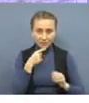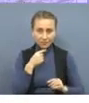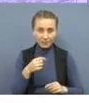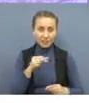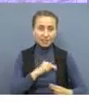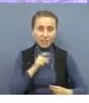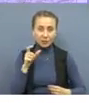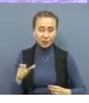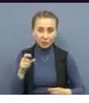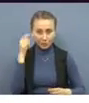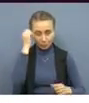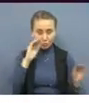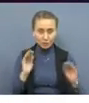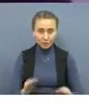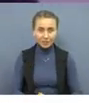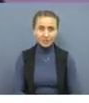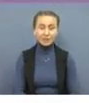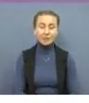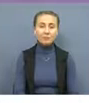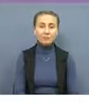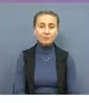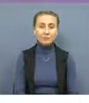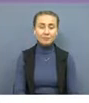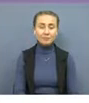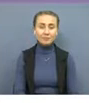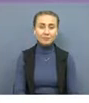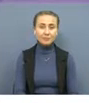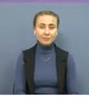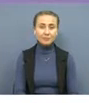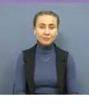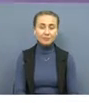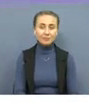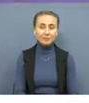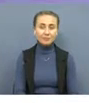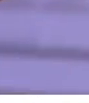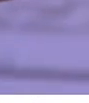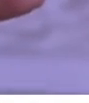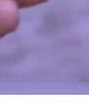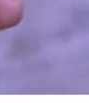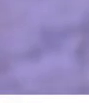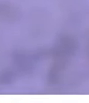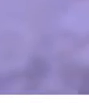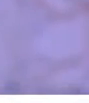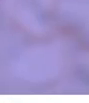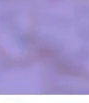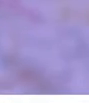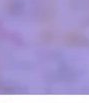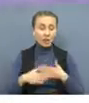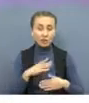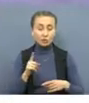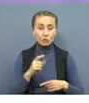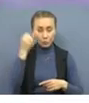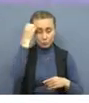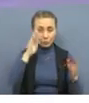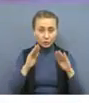Құнды жәдігерді біздің музейіміз қабылдағаны, алғаны өте қуантарлығыз. Нас радует, что музей пополнился